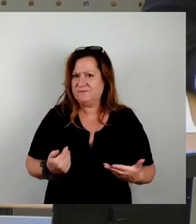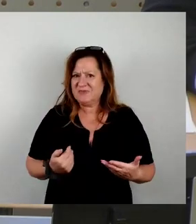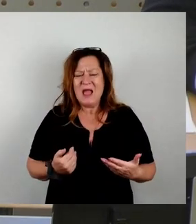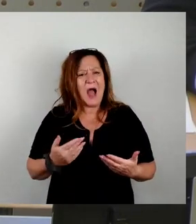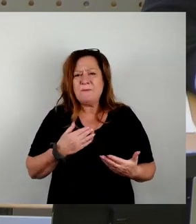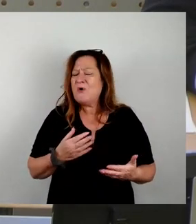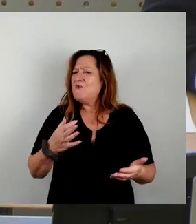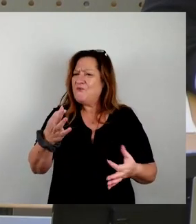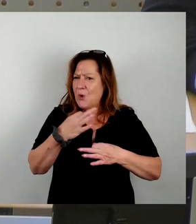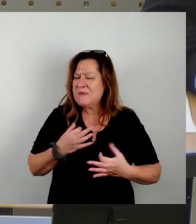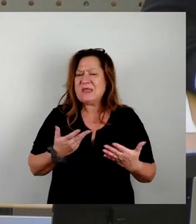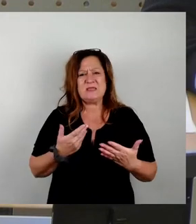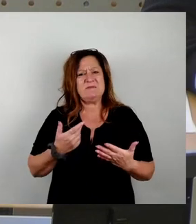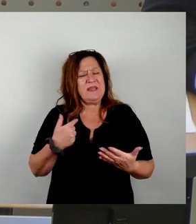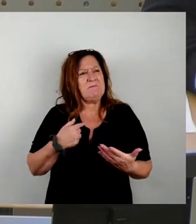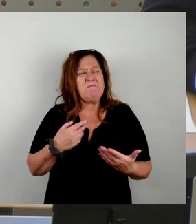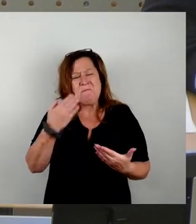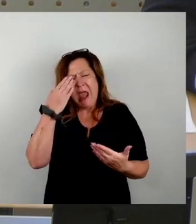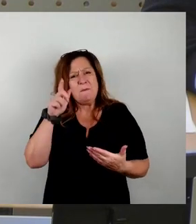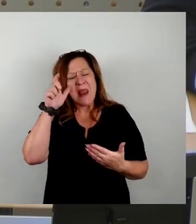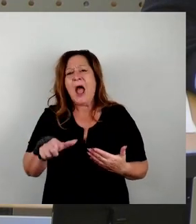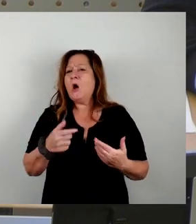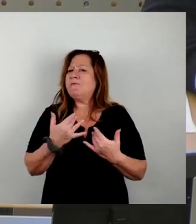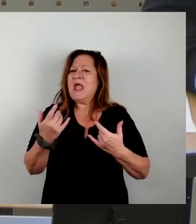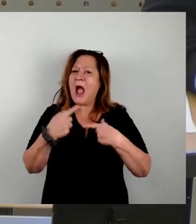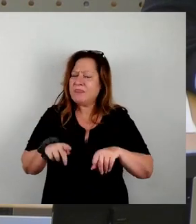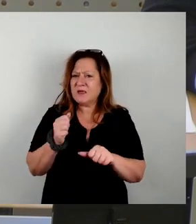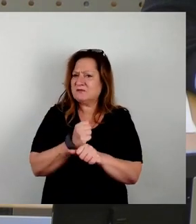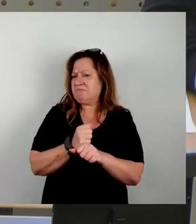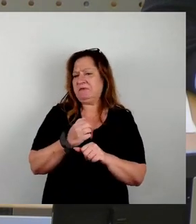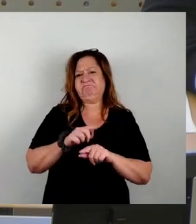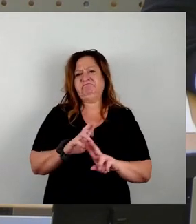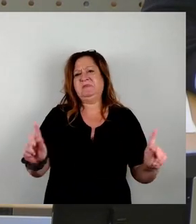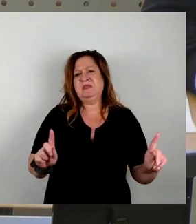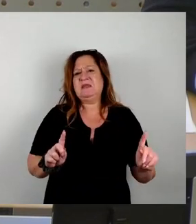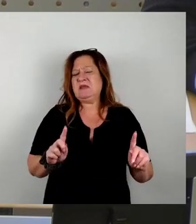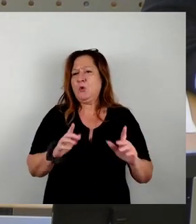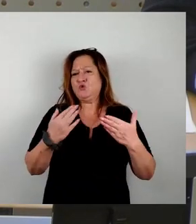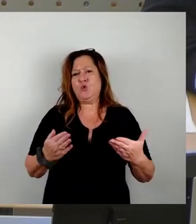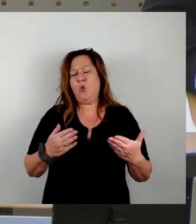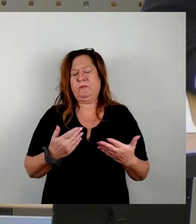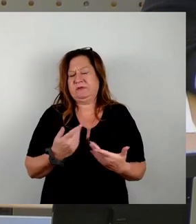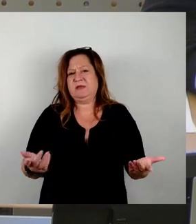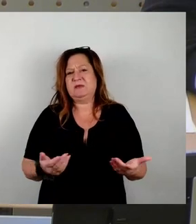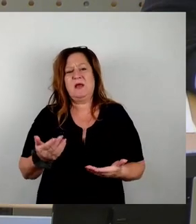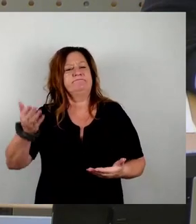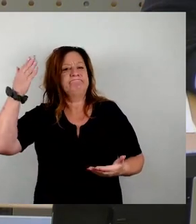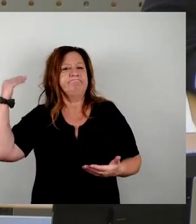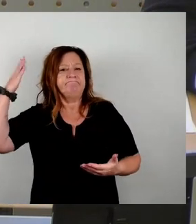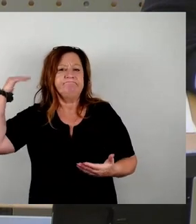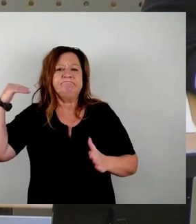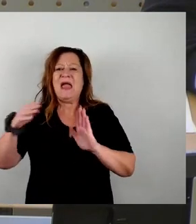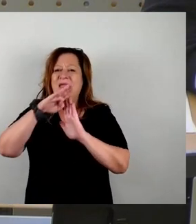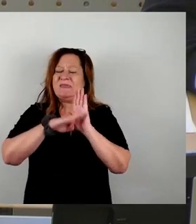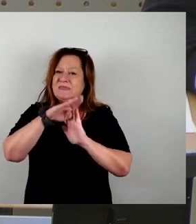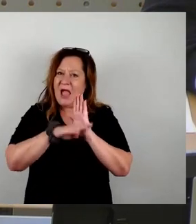meiner Sicht zeigt sich jetzt bei dieser Tarifmaßnahme auch, dass sie nicht wirklich funktioniert. In der Vergangenheit haben wir bei Tarifmaßnahmen ja schon